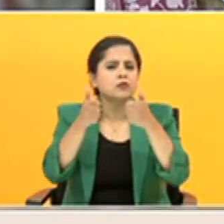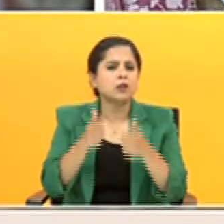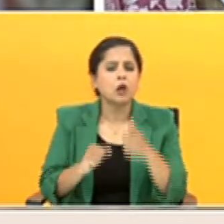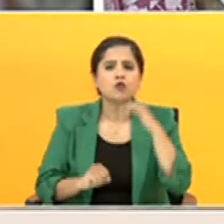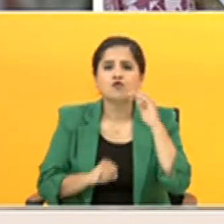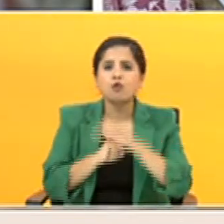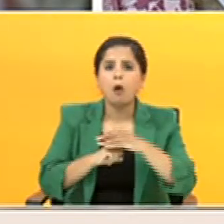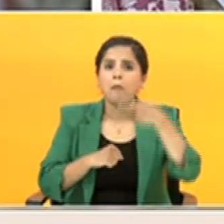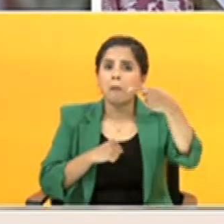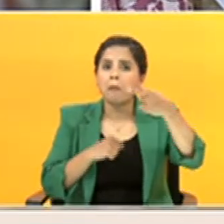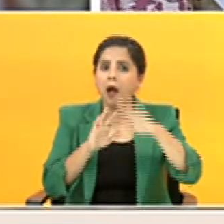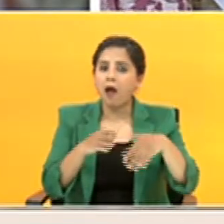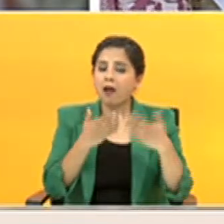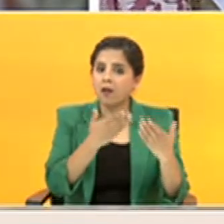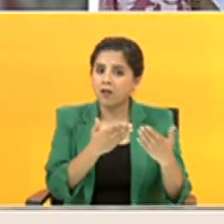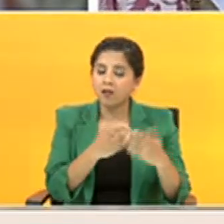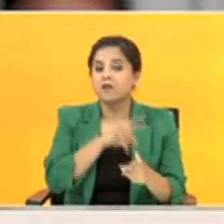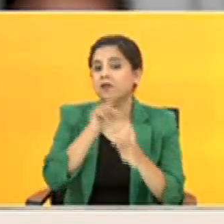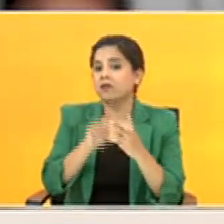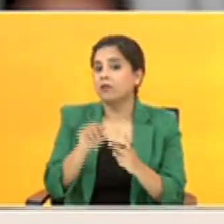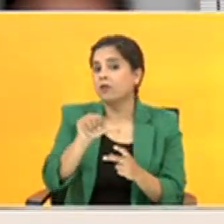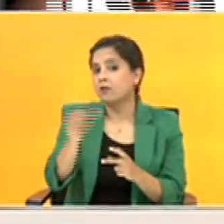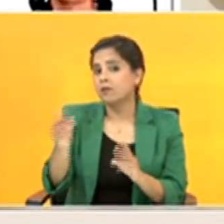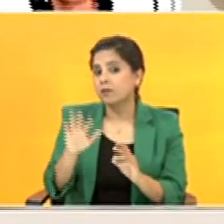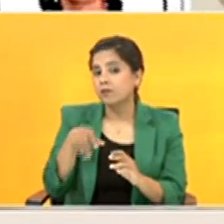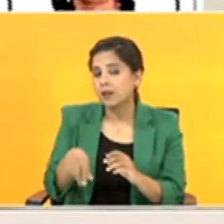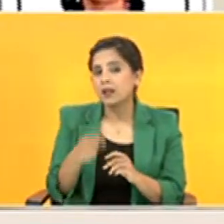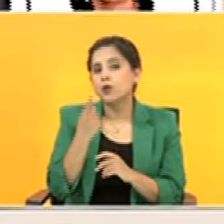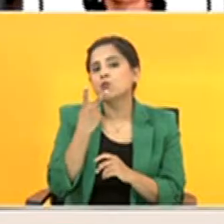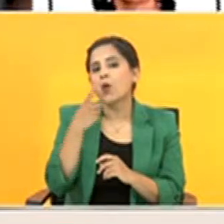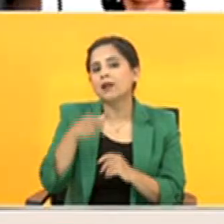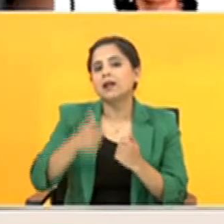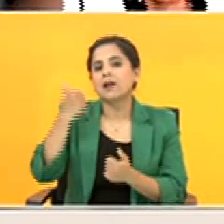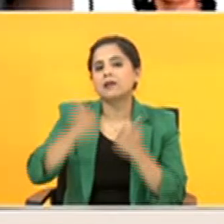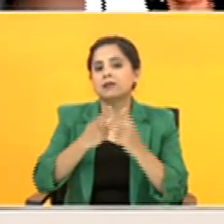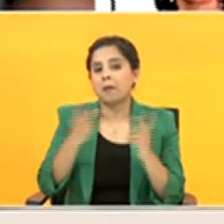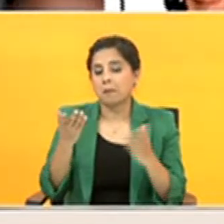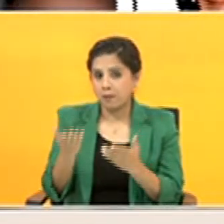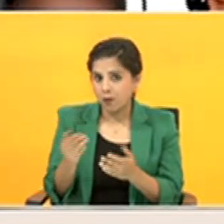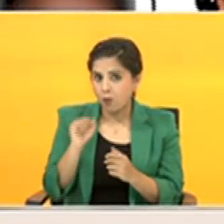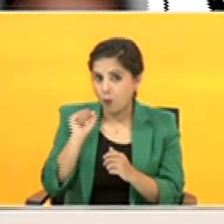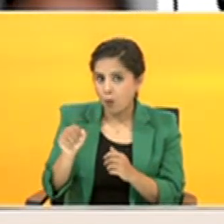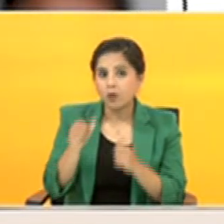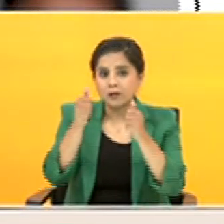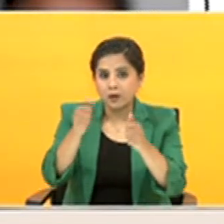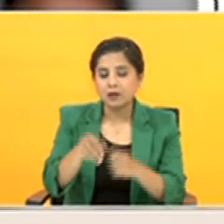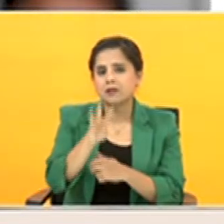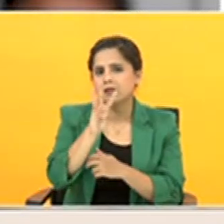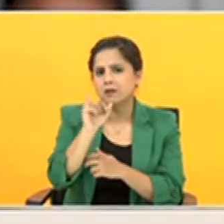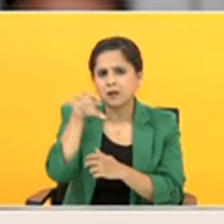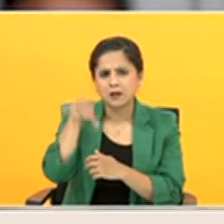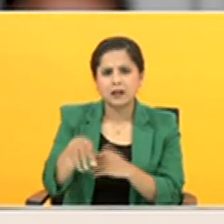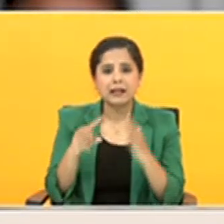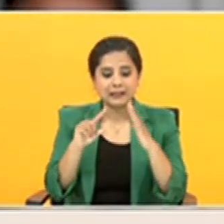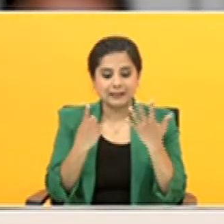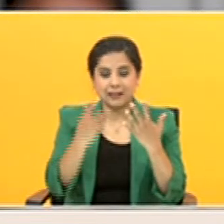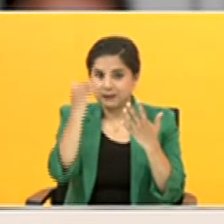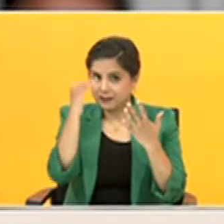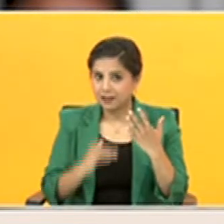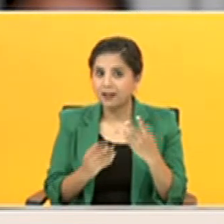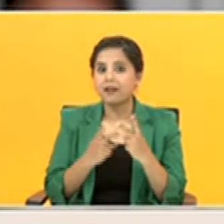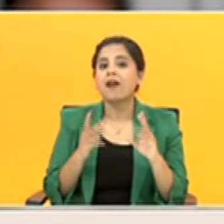टॉप पर रहा। वहीं 12वीं की परीक्षा में इस जिले ने छत्तीसगढ़ में छठा स्थान हासिल